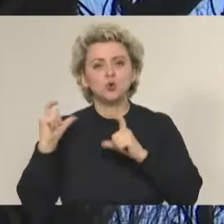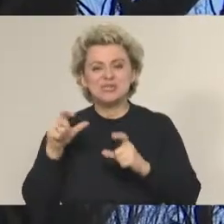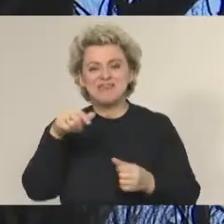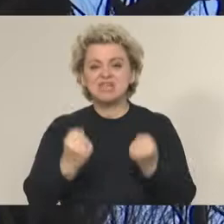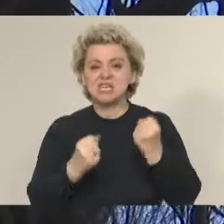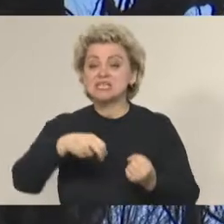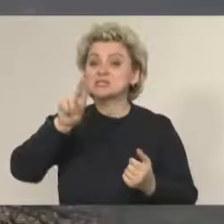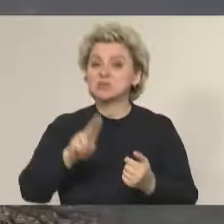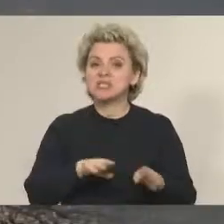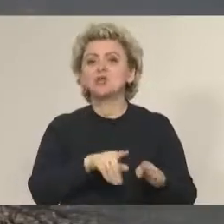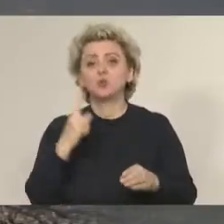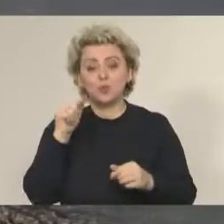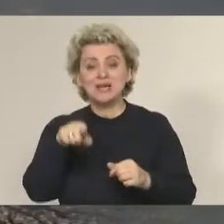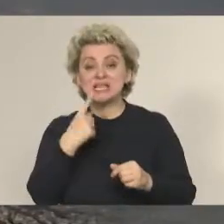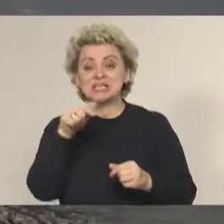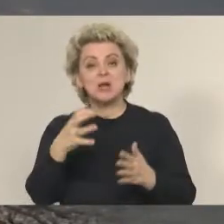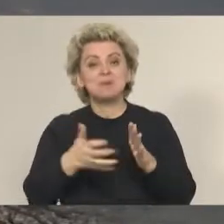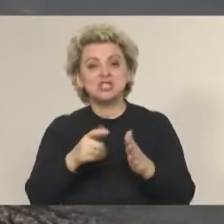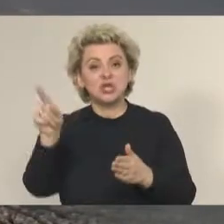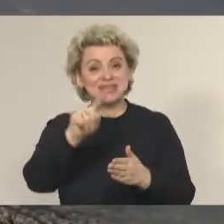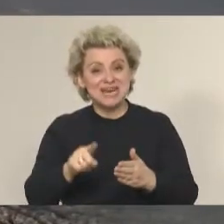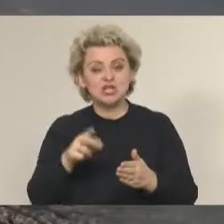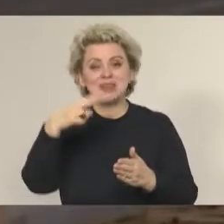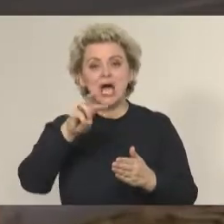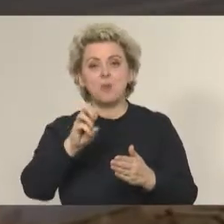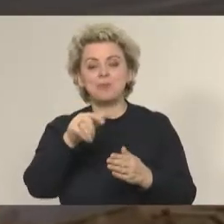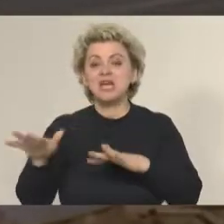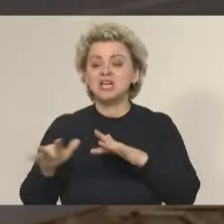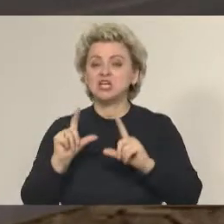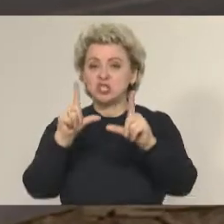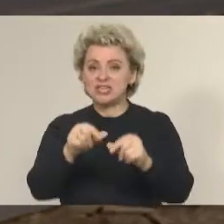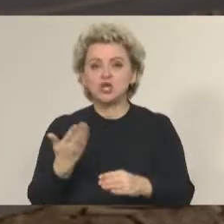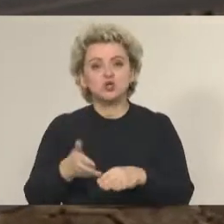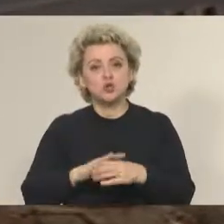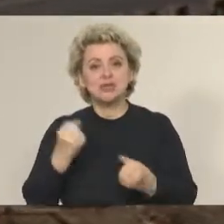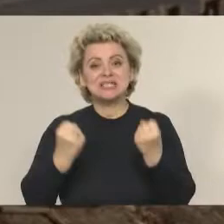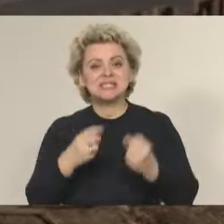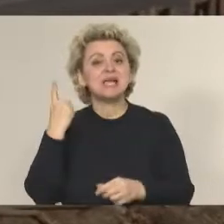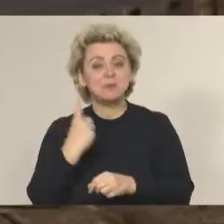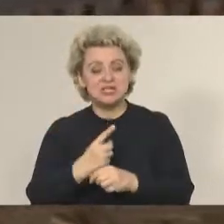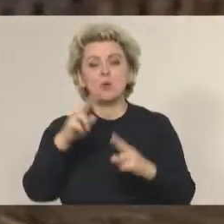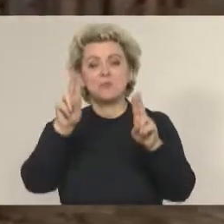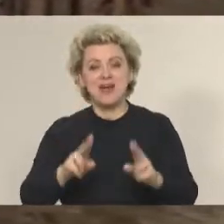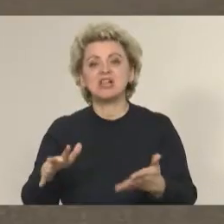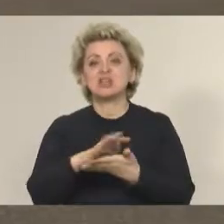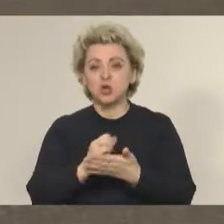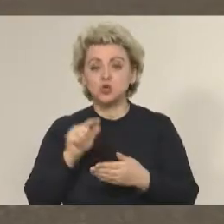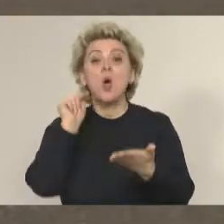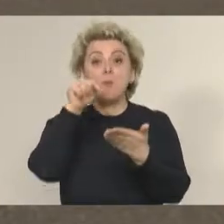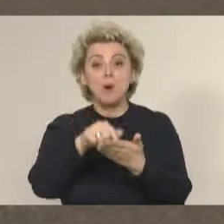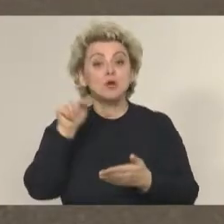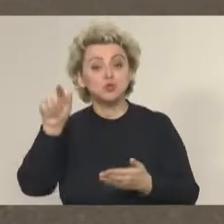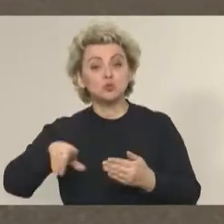грузовики специалисты единодушно назвали причиной трещины в дамбе. Движение тяжелого транспорта запретили, но правила нарушают, ведь попасть